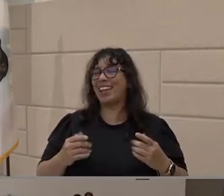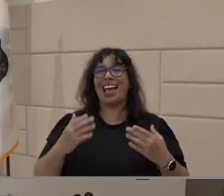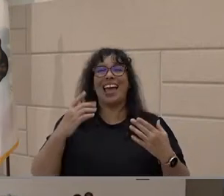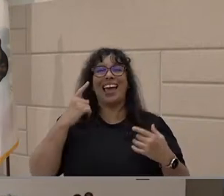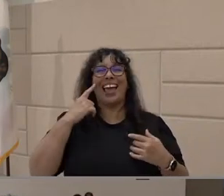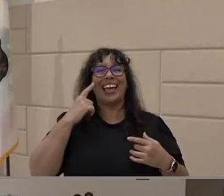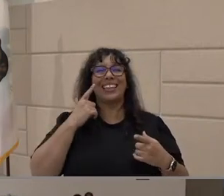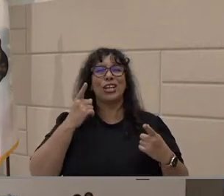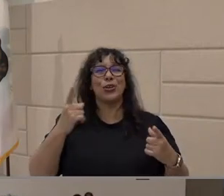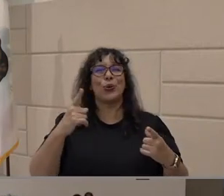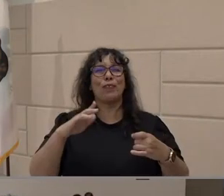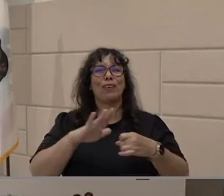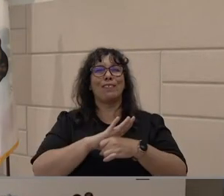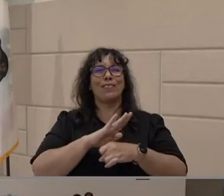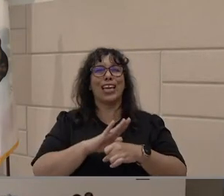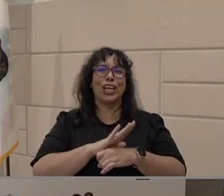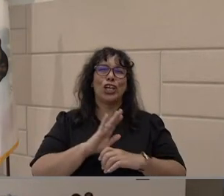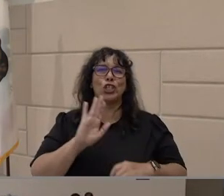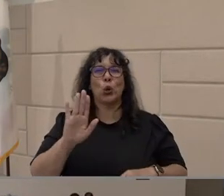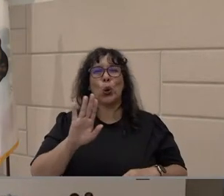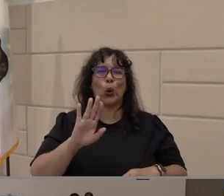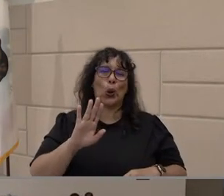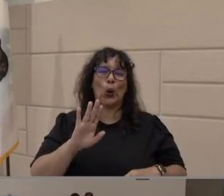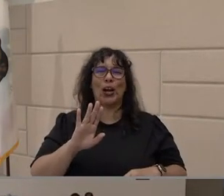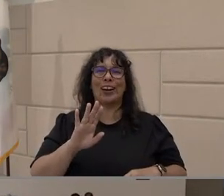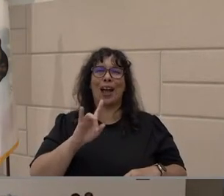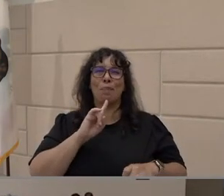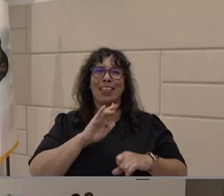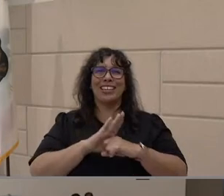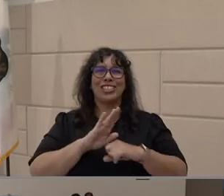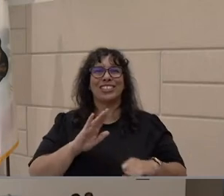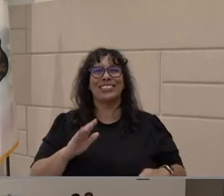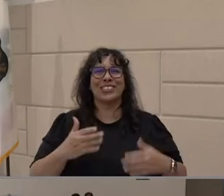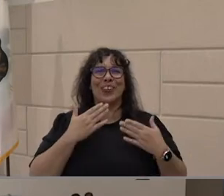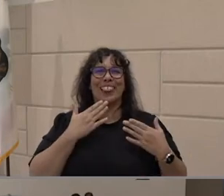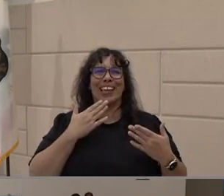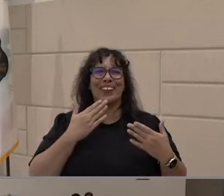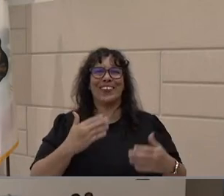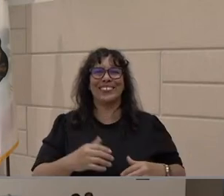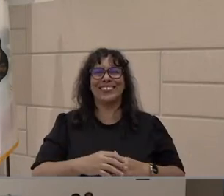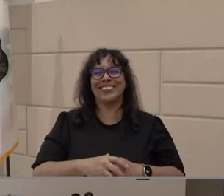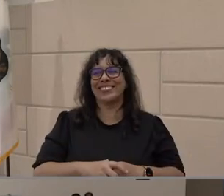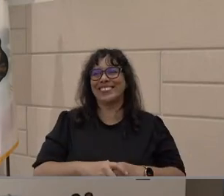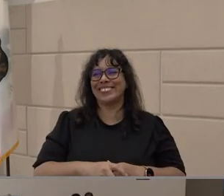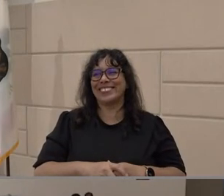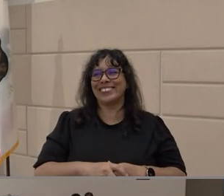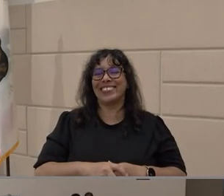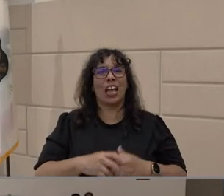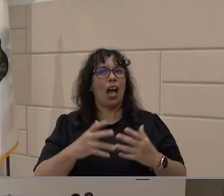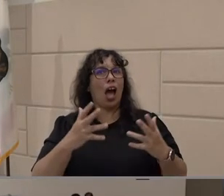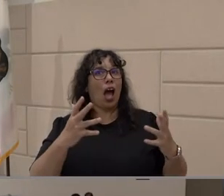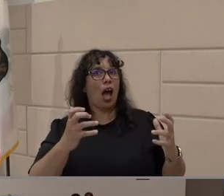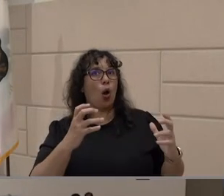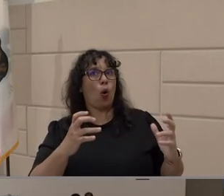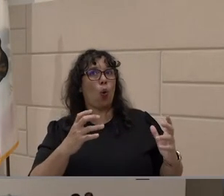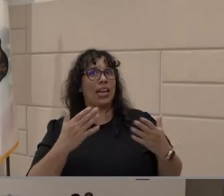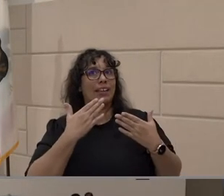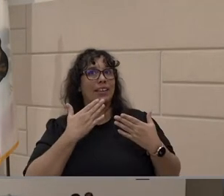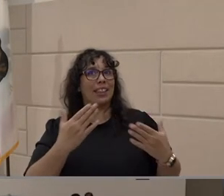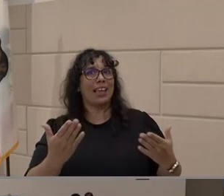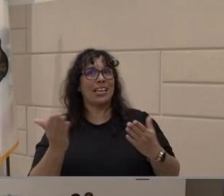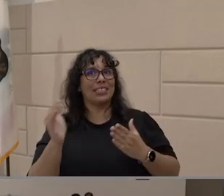ដូច្នេះលោកបានបំពេញកាតព្វកិច្ចរបស់ខ្លួននៅក្នុងរាត្រីនេះសូម